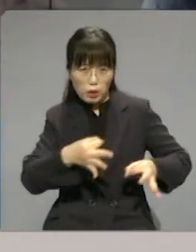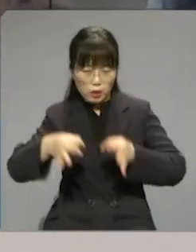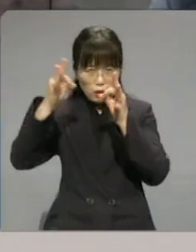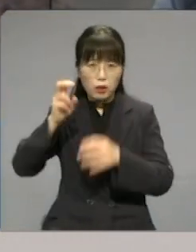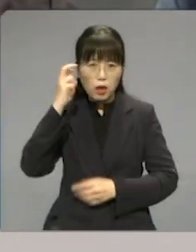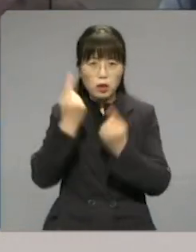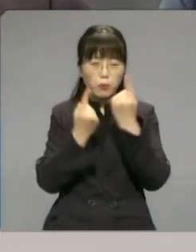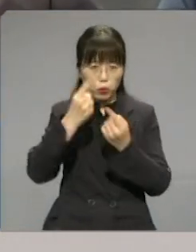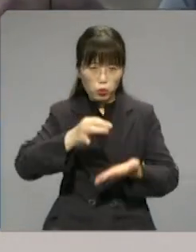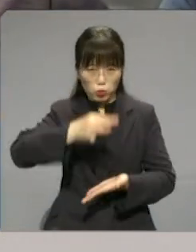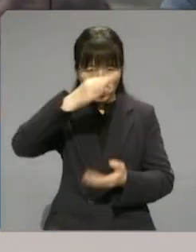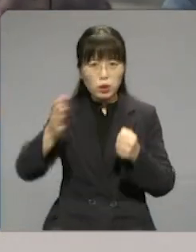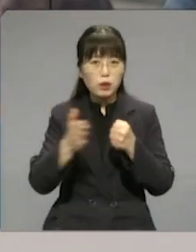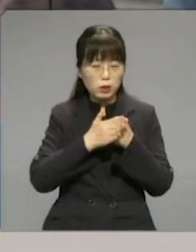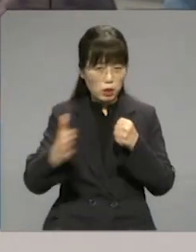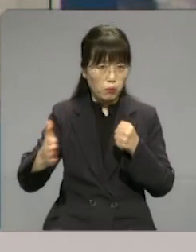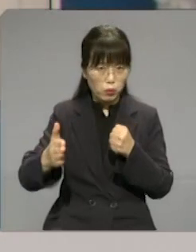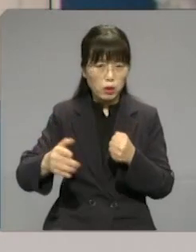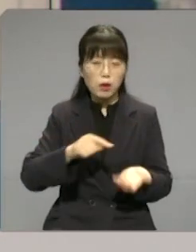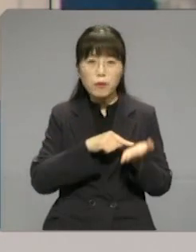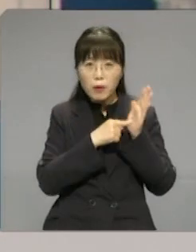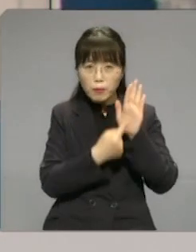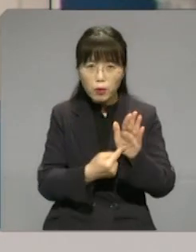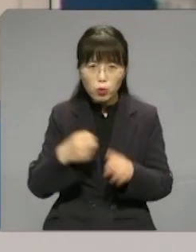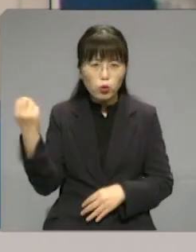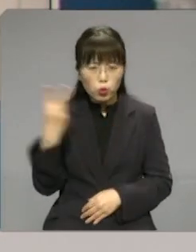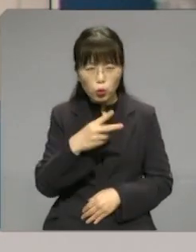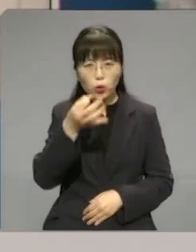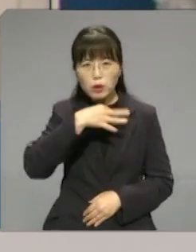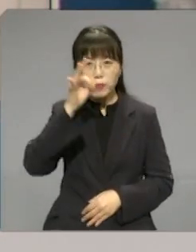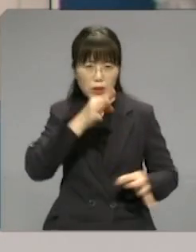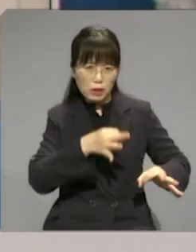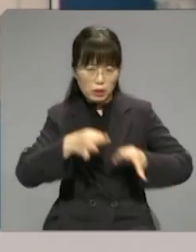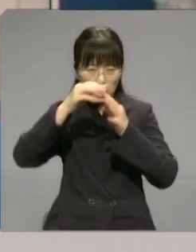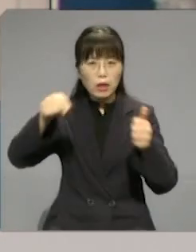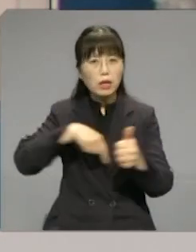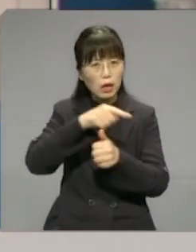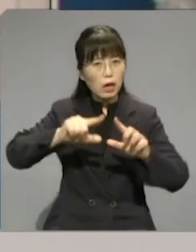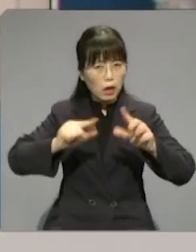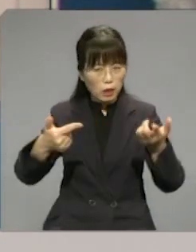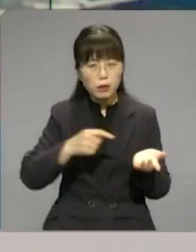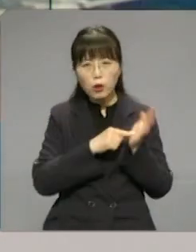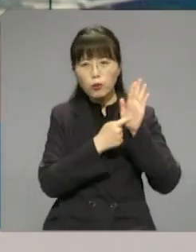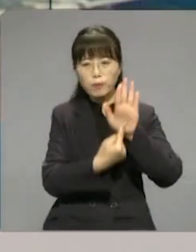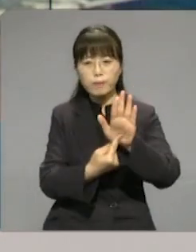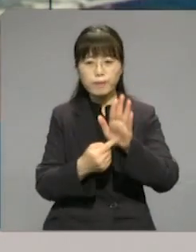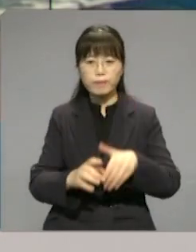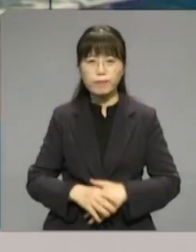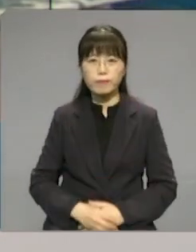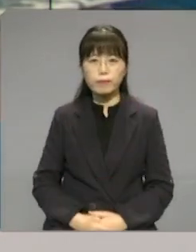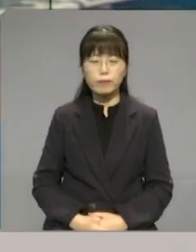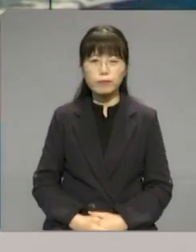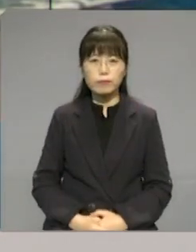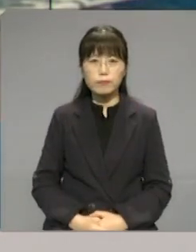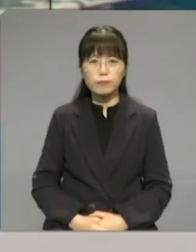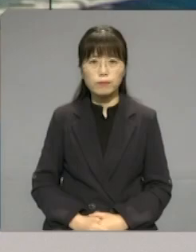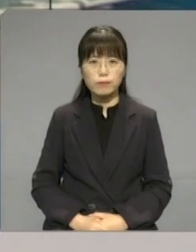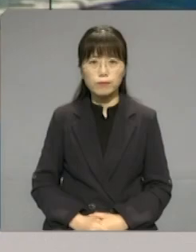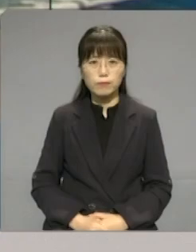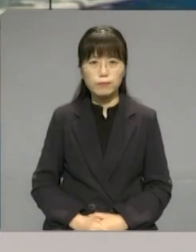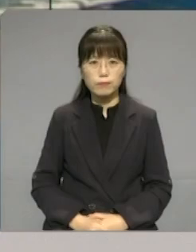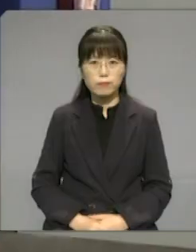예상보다 높기 때문이라면서 그렇다고 금리를 인상할 상황까지는 아니라고 선을었습니다 이윤택